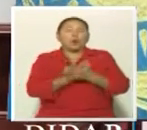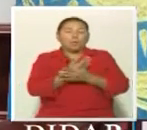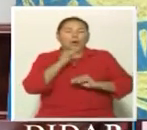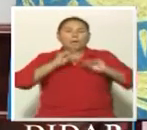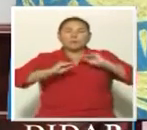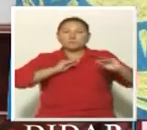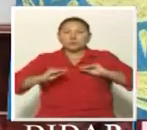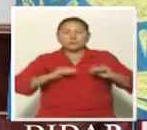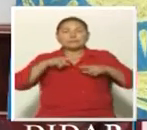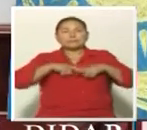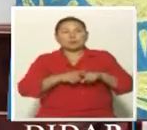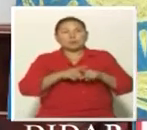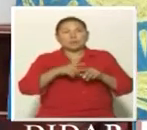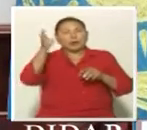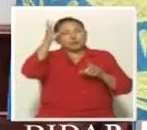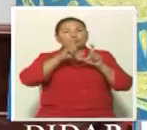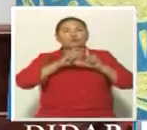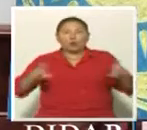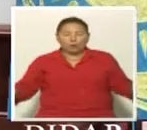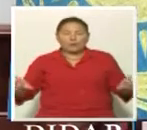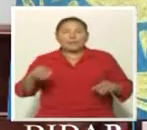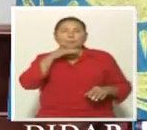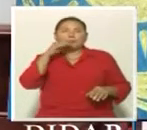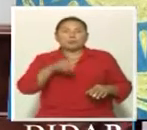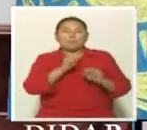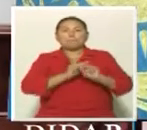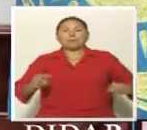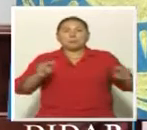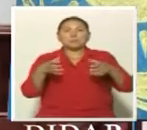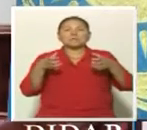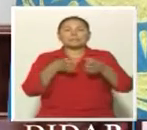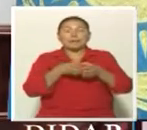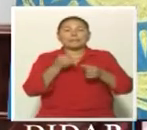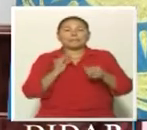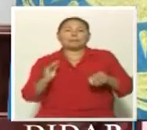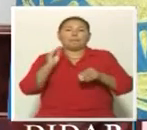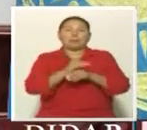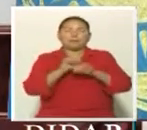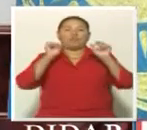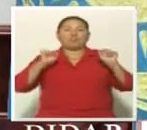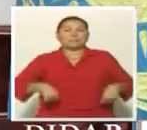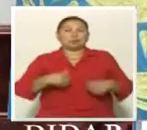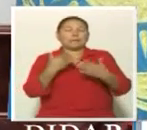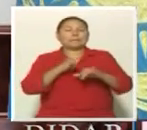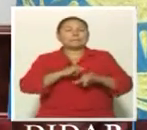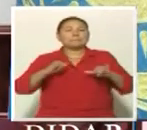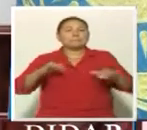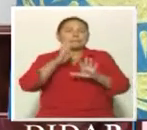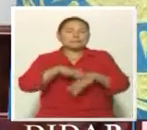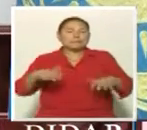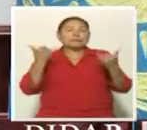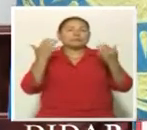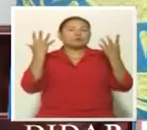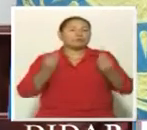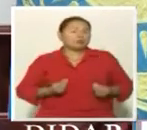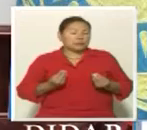оснащенные технические учреждения образования с профессиональным преподавательским составом и дополнительными возможностями для развития детей на